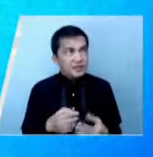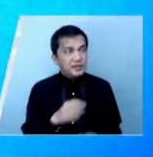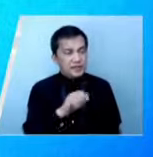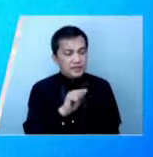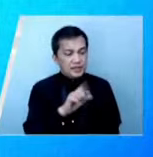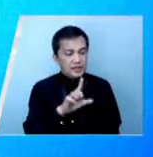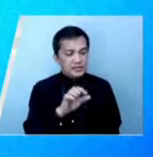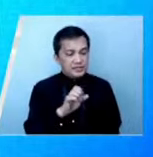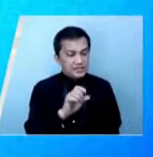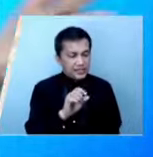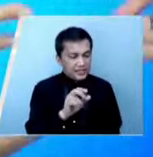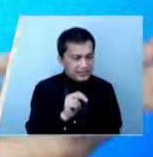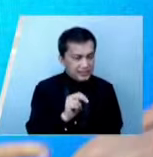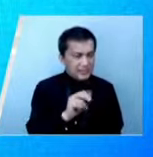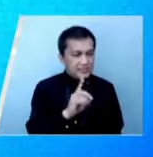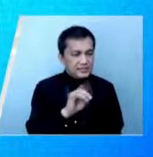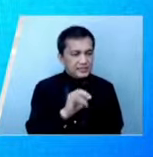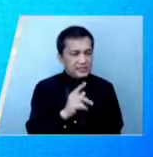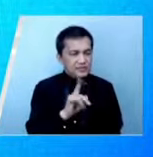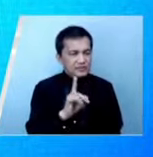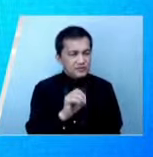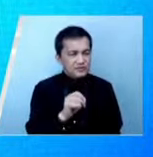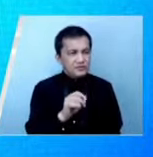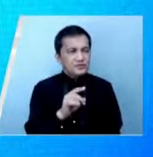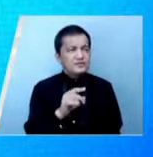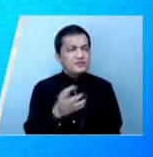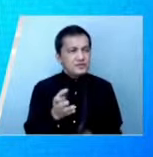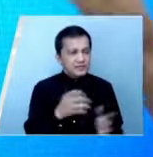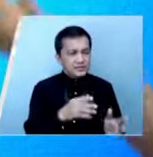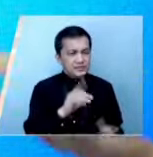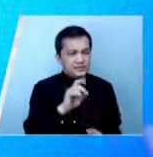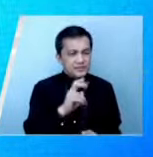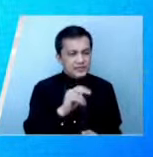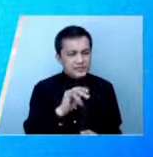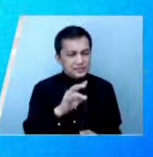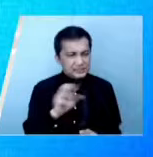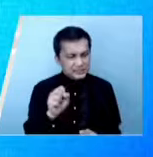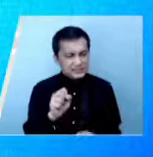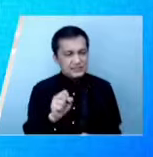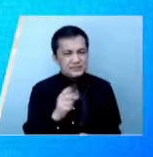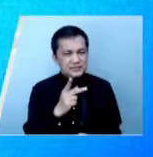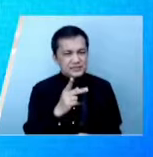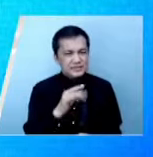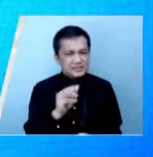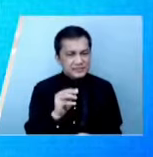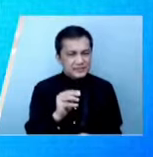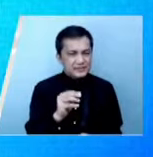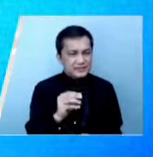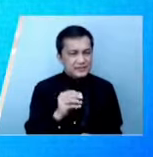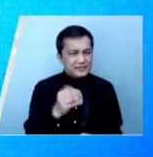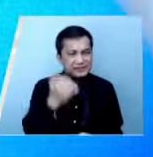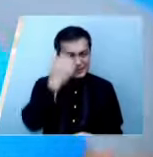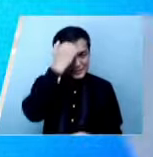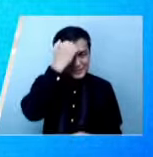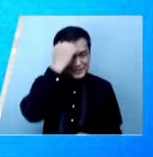Sana magkasama ulit kami. Dennis, yes. Sana magsama ulit kami. Kuya Kim. Ninong Kim. Sinama, sige, sama